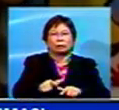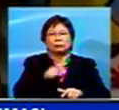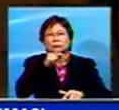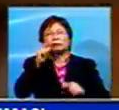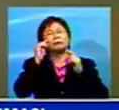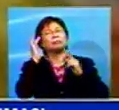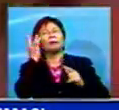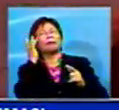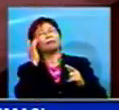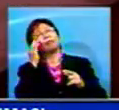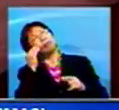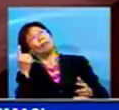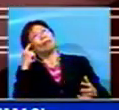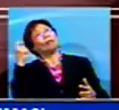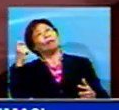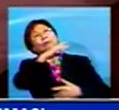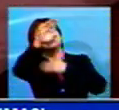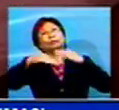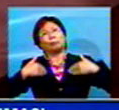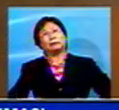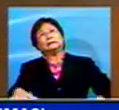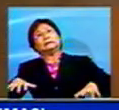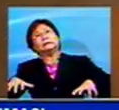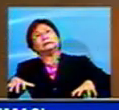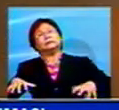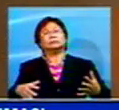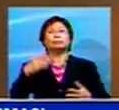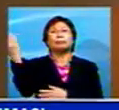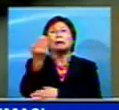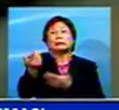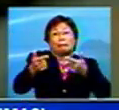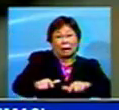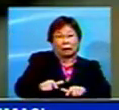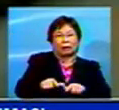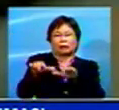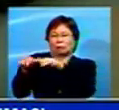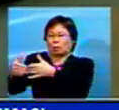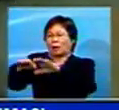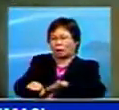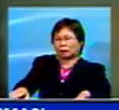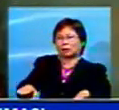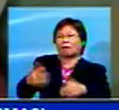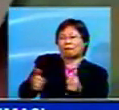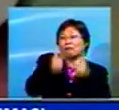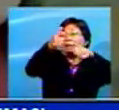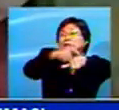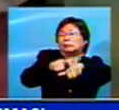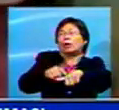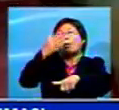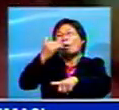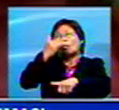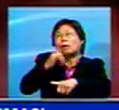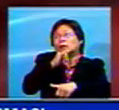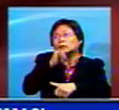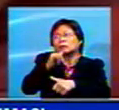sedar diri secara tiba-tiba dan seluruh tubuh menjadi kejang. Biasanya jika berlaku pada golongan kanak-kanak buat pertama kali, puncanya